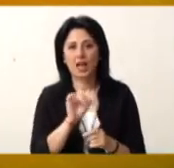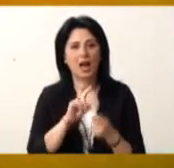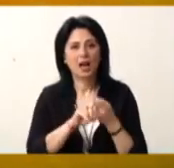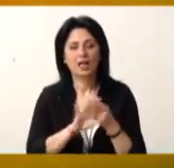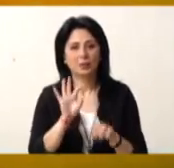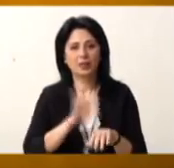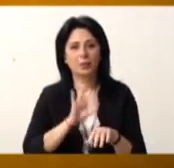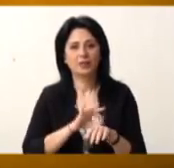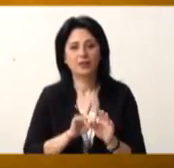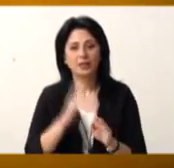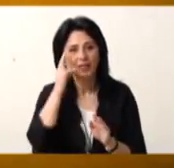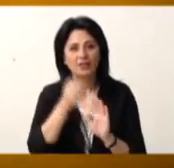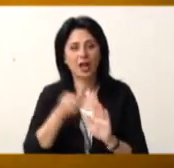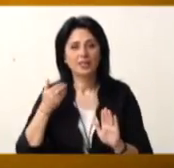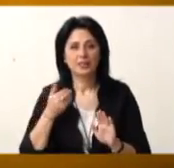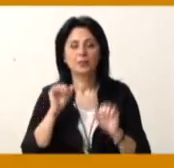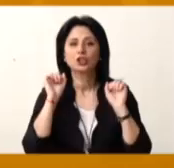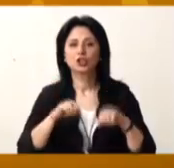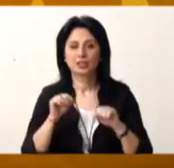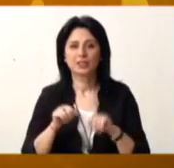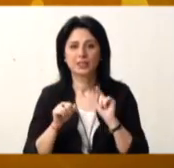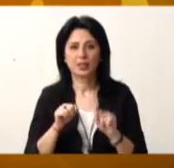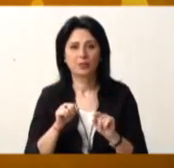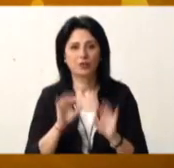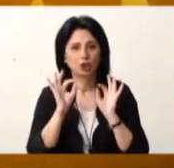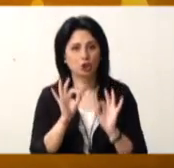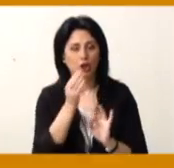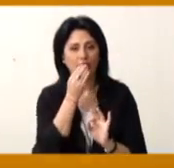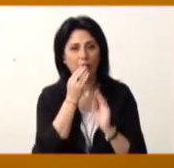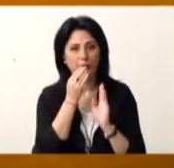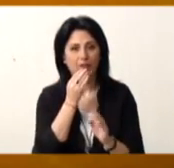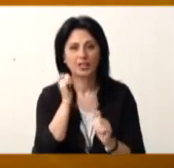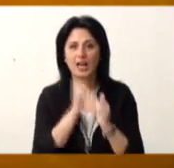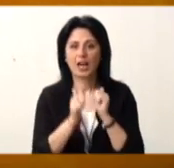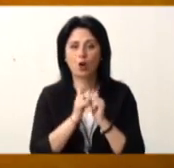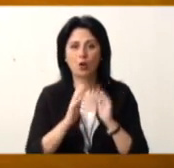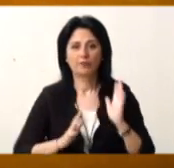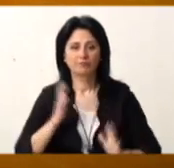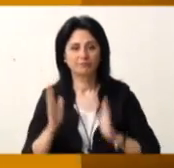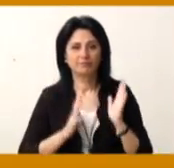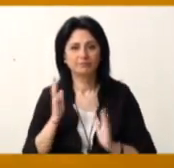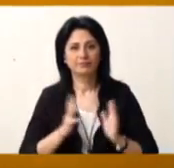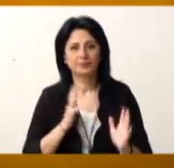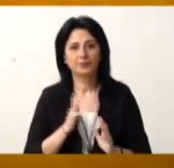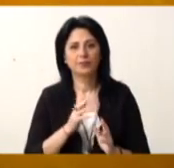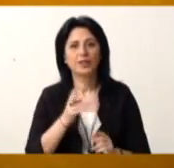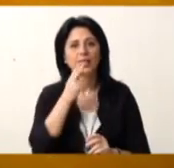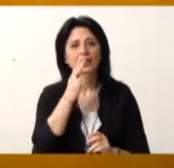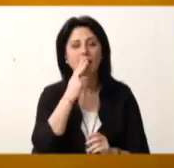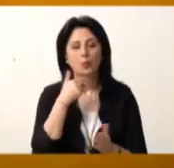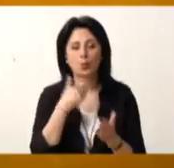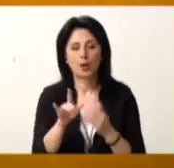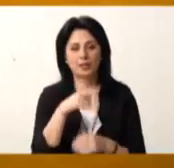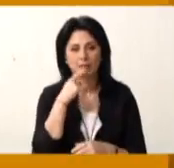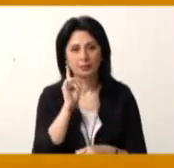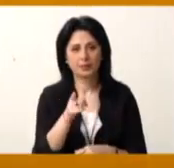არაგადამდებ დაავადებათა თავიდან აცილება შესაძლებელია სწორი კვებით, რეგულარული ფიზიკური აქტივობით, თამბაქოზე